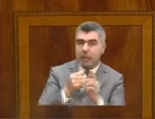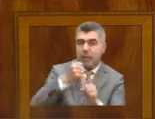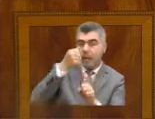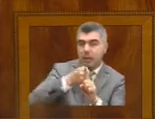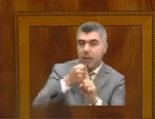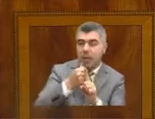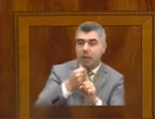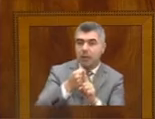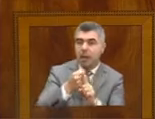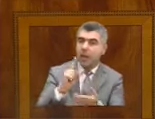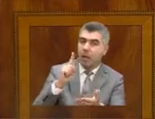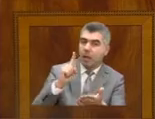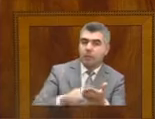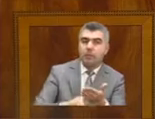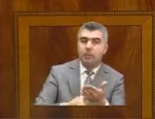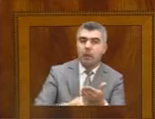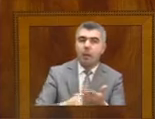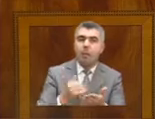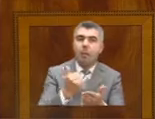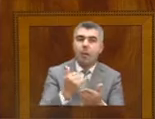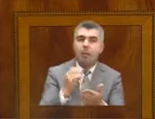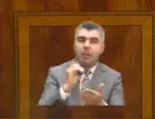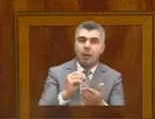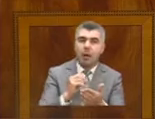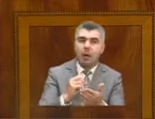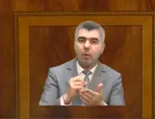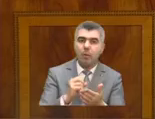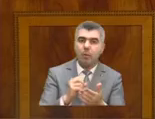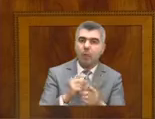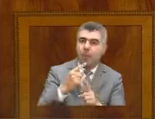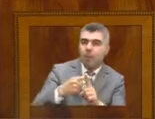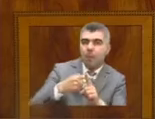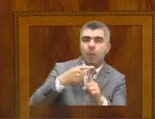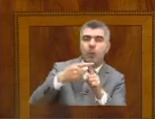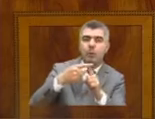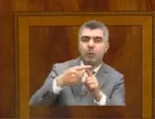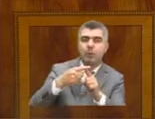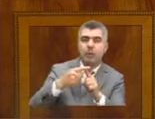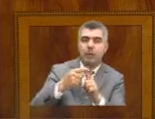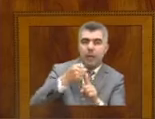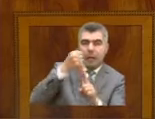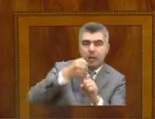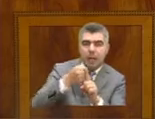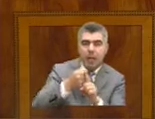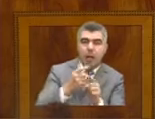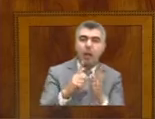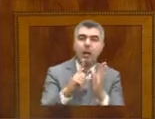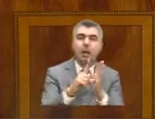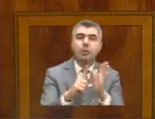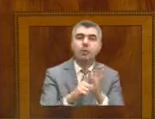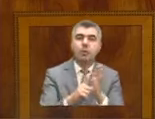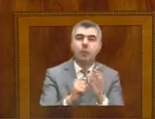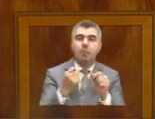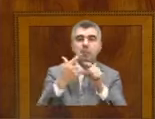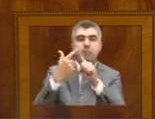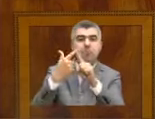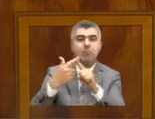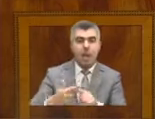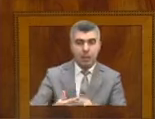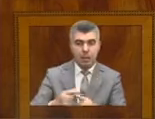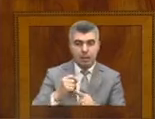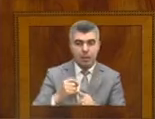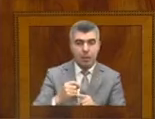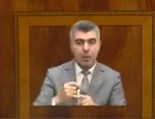الإصلاحات الضرورية لتحقيق الهوامش المالية اللازمة من خلال إصلاح القانون التنظيمي لقانون المالية